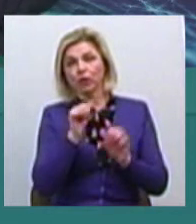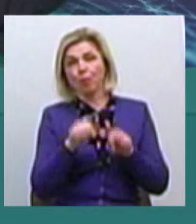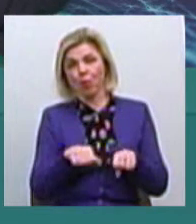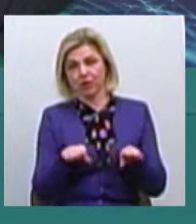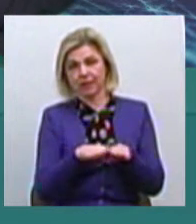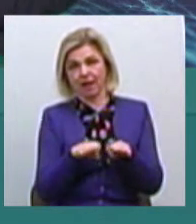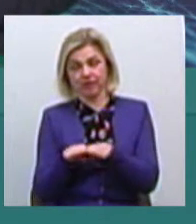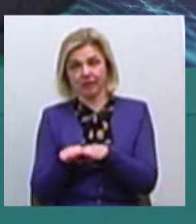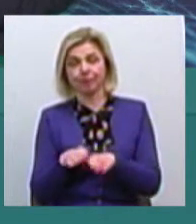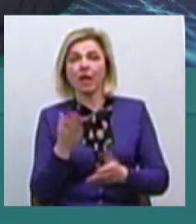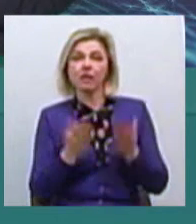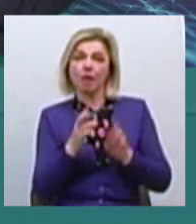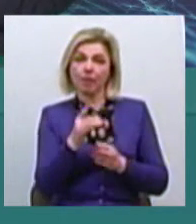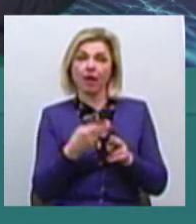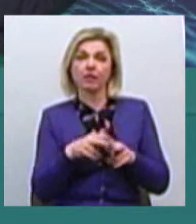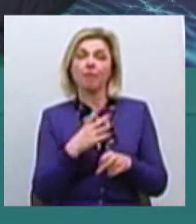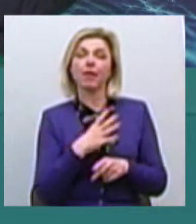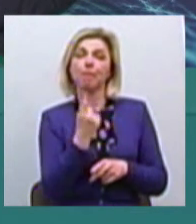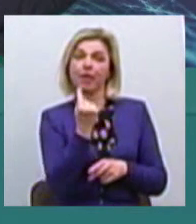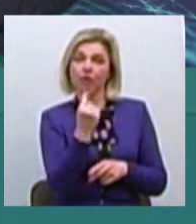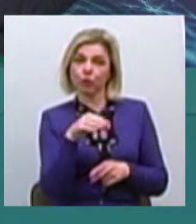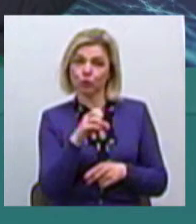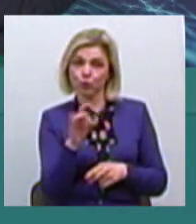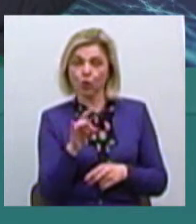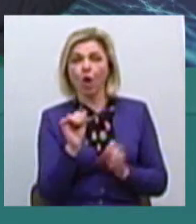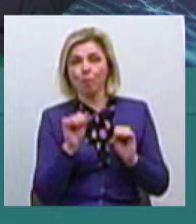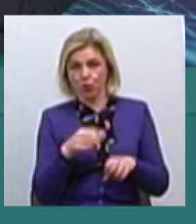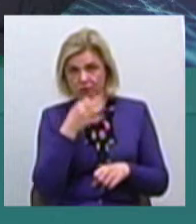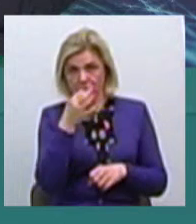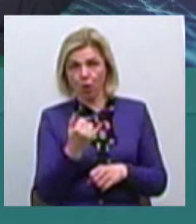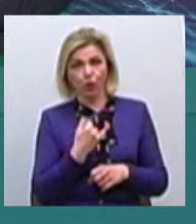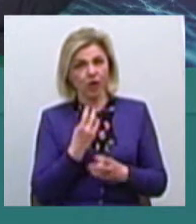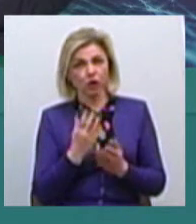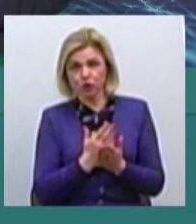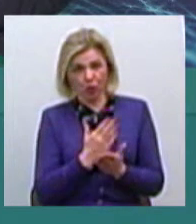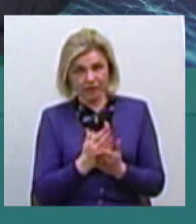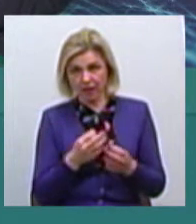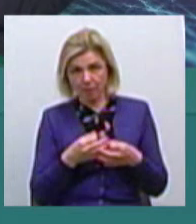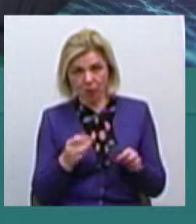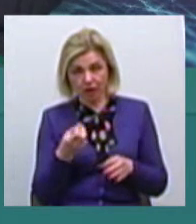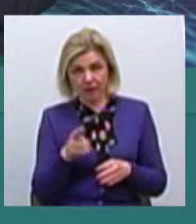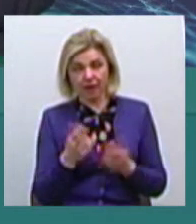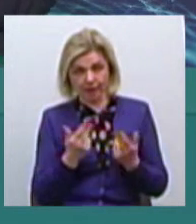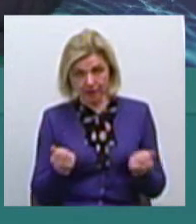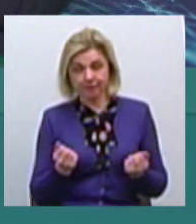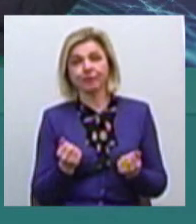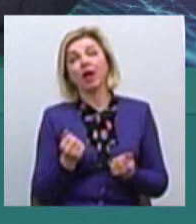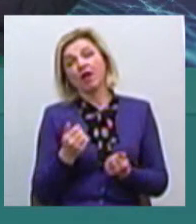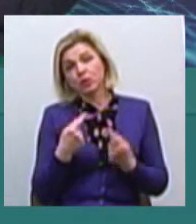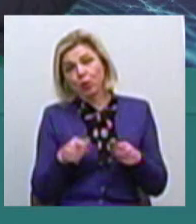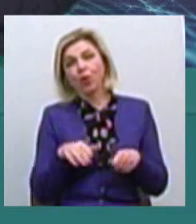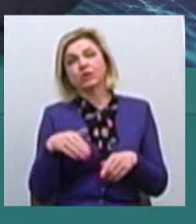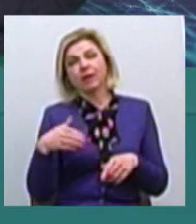це було в першому турі, то це значило б, що у нас, мабуть, не зовсім демократія. Да, да. Но сейчас, хотя, с другой стороны,